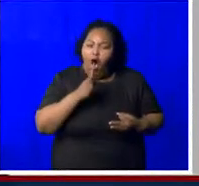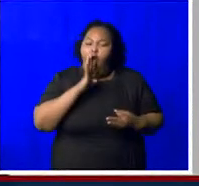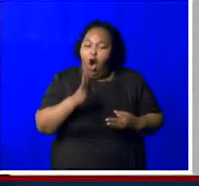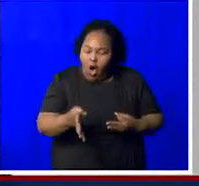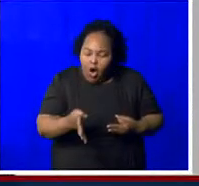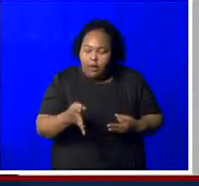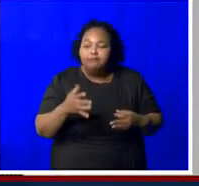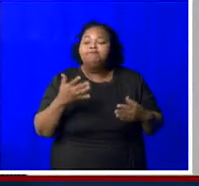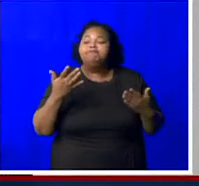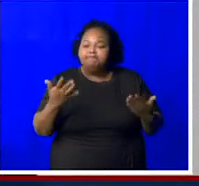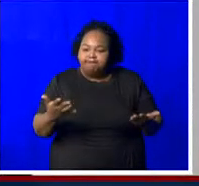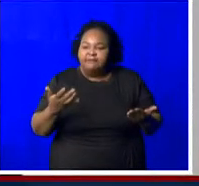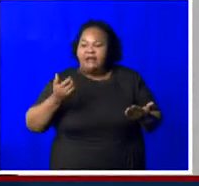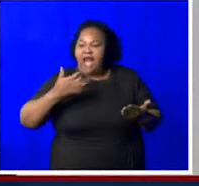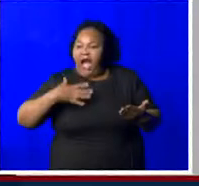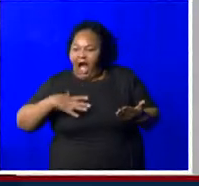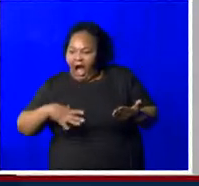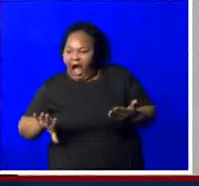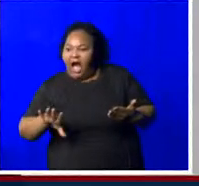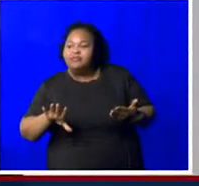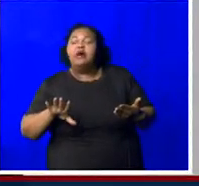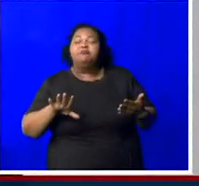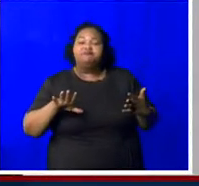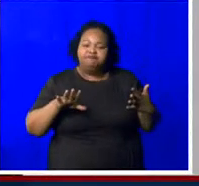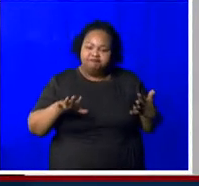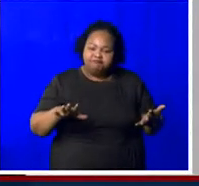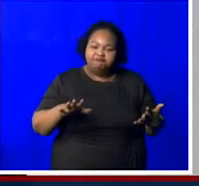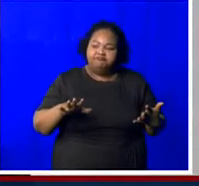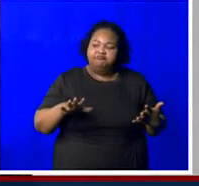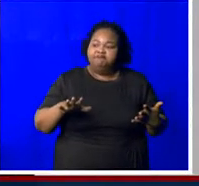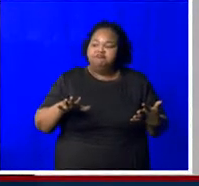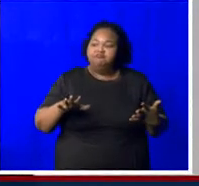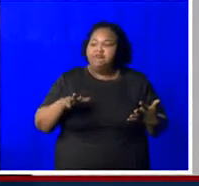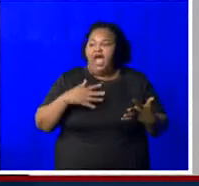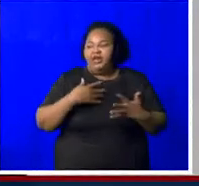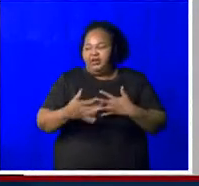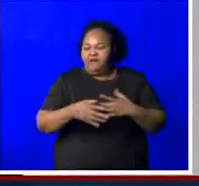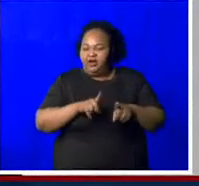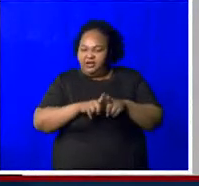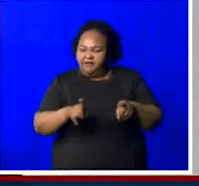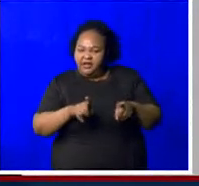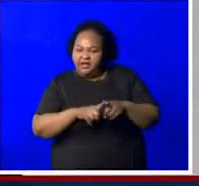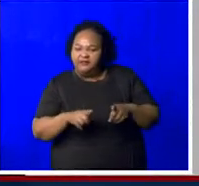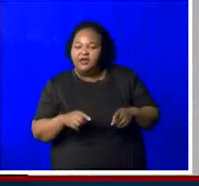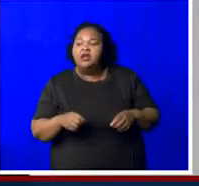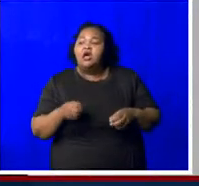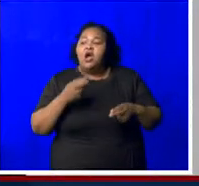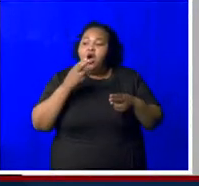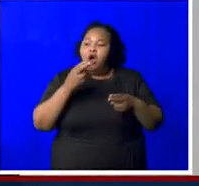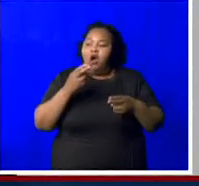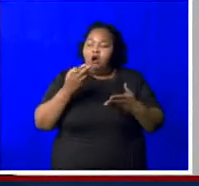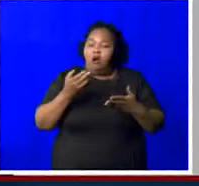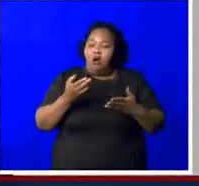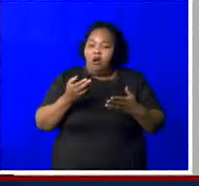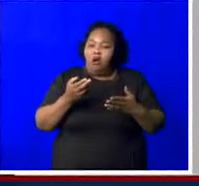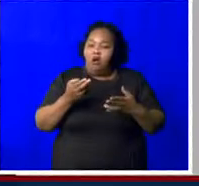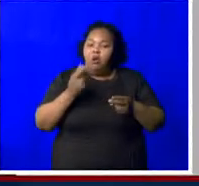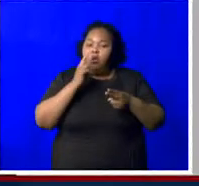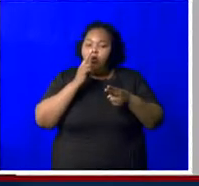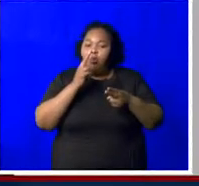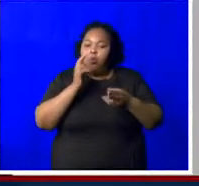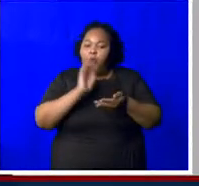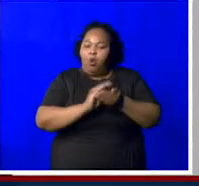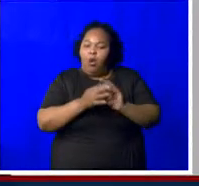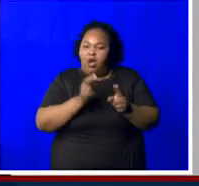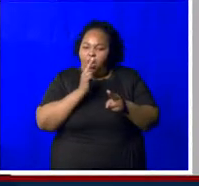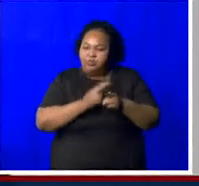netindlela letinye tekulimala letibonakala ngokuthi umntwana solimele tinso akasakhona ichama ngikolo kuyayikubonakale